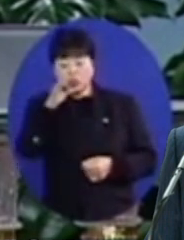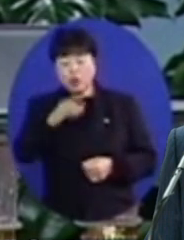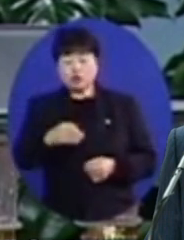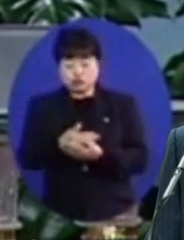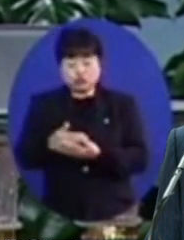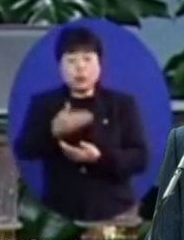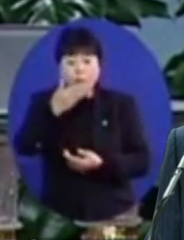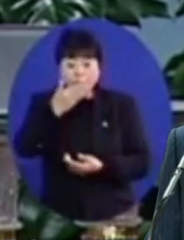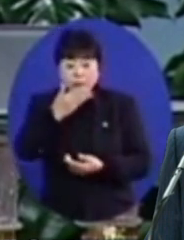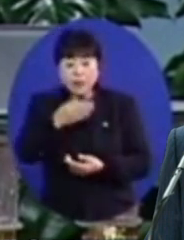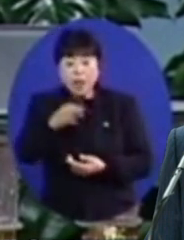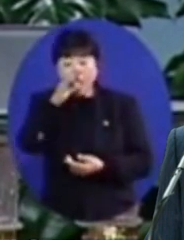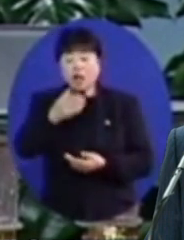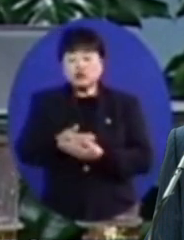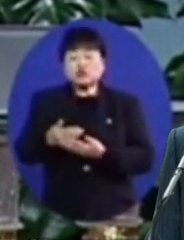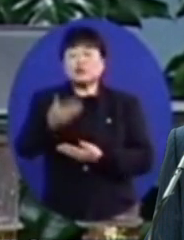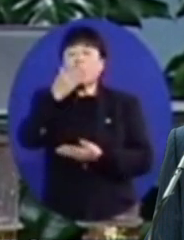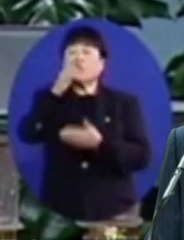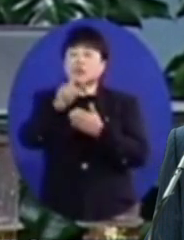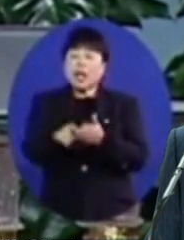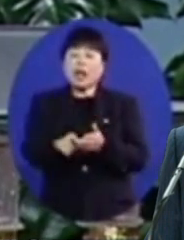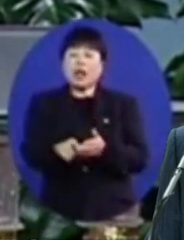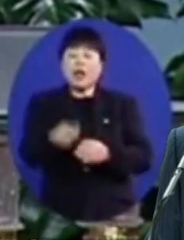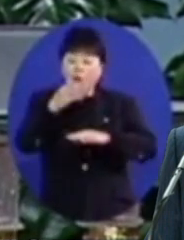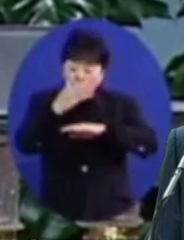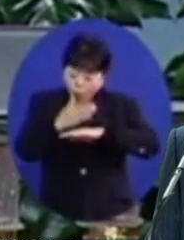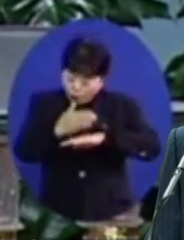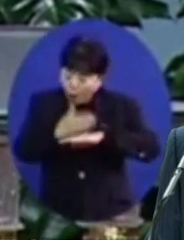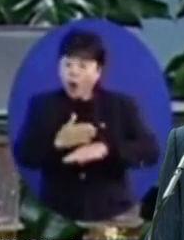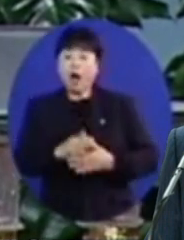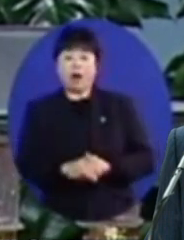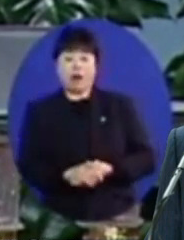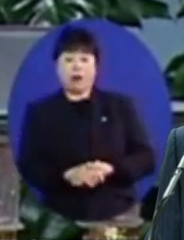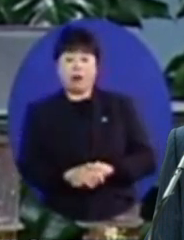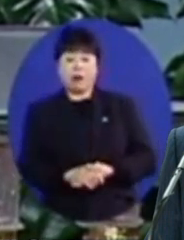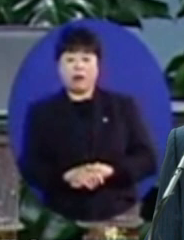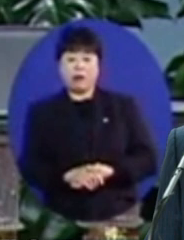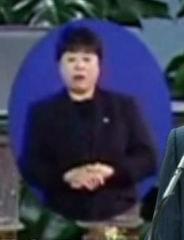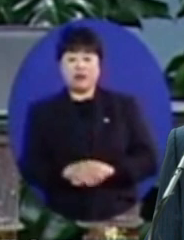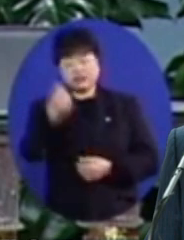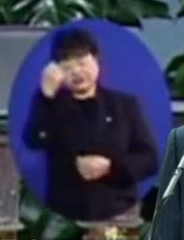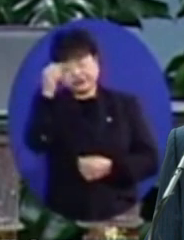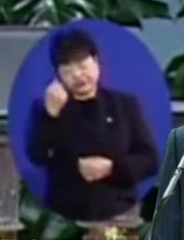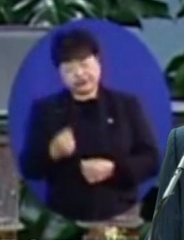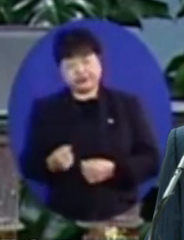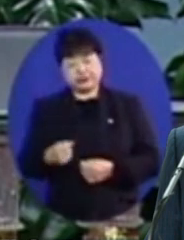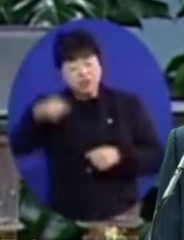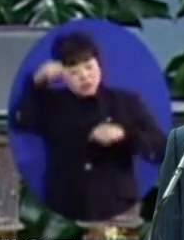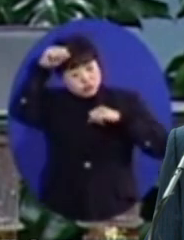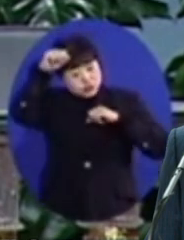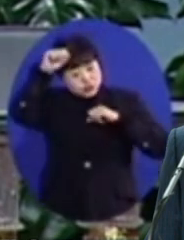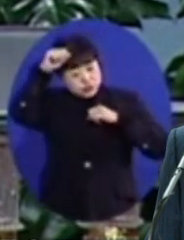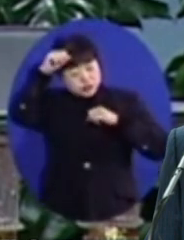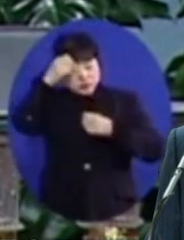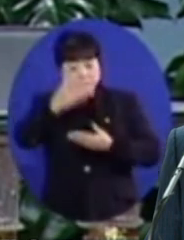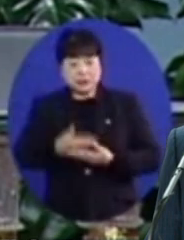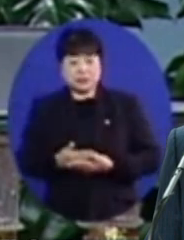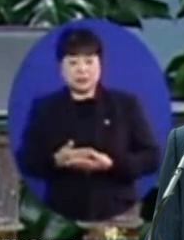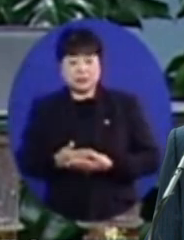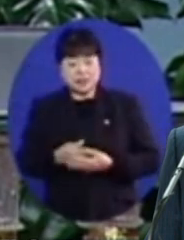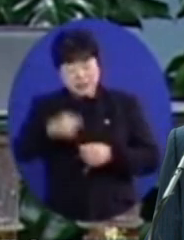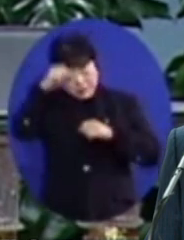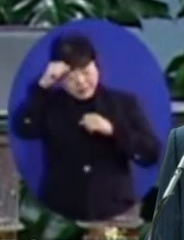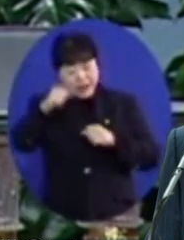먹었는데 꿀꿀이 숨을 먹을 때도 그때 얼마나 고맙던지 몰라요 다 떨어진 군화를 받았는데 내